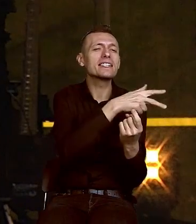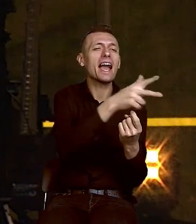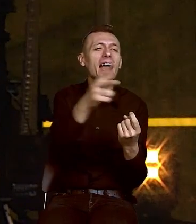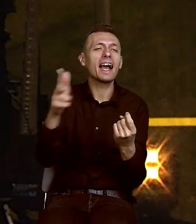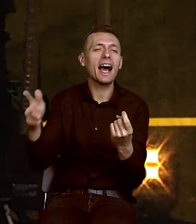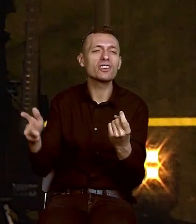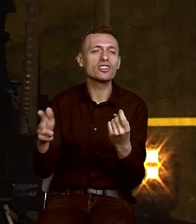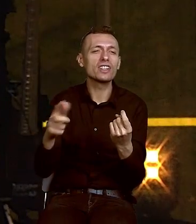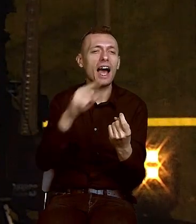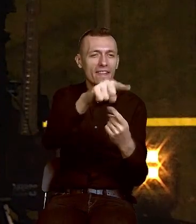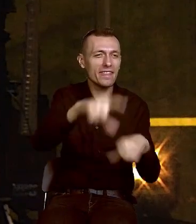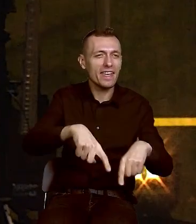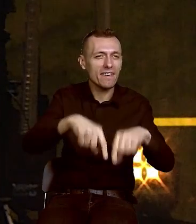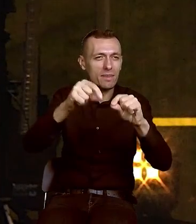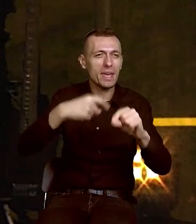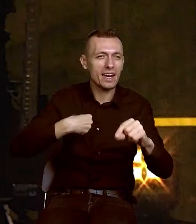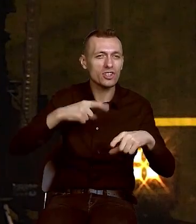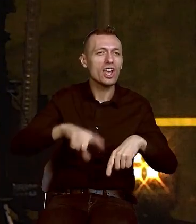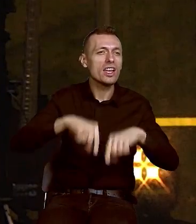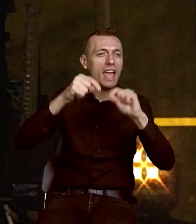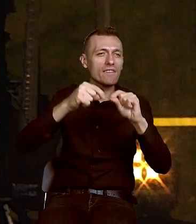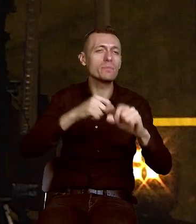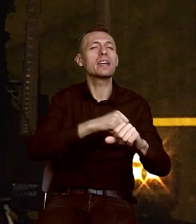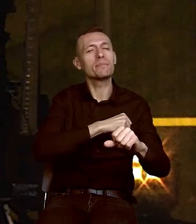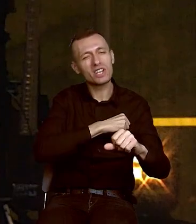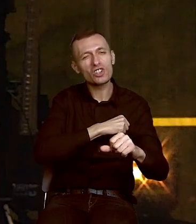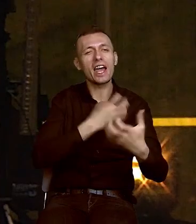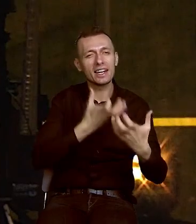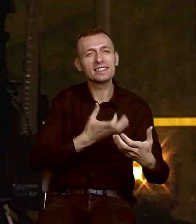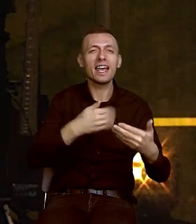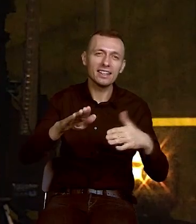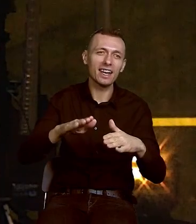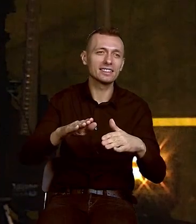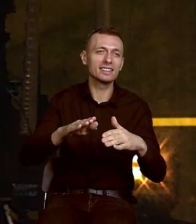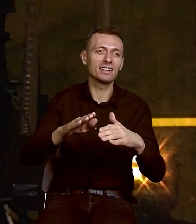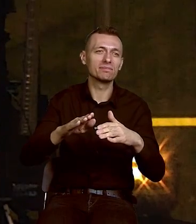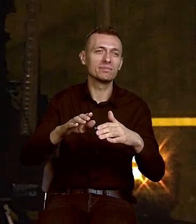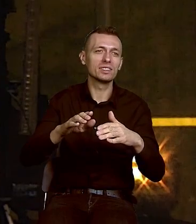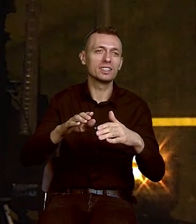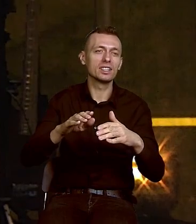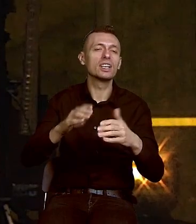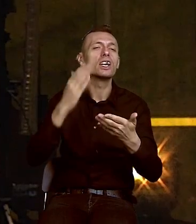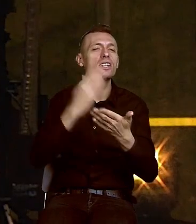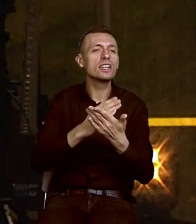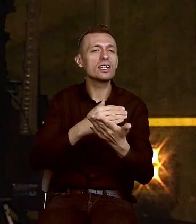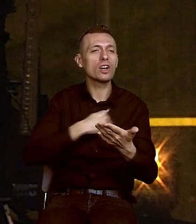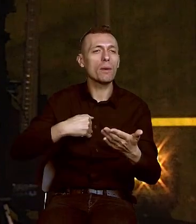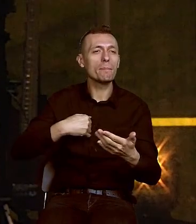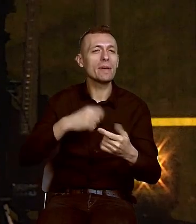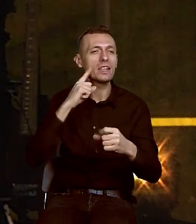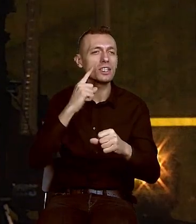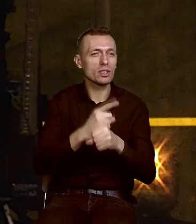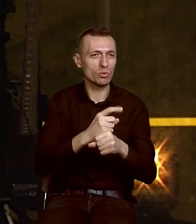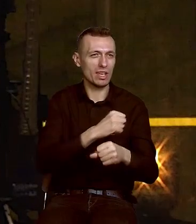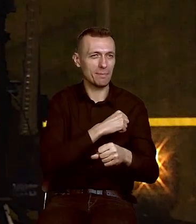Innymi słowy, Bóg nigdy nie wystawia nas na porażkę. Zrobienie tego